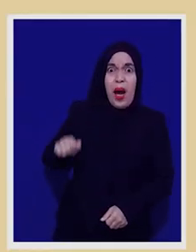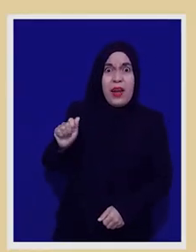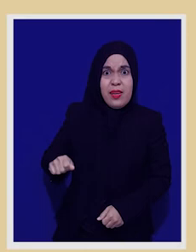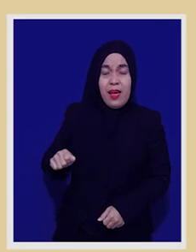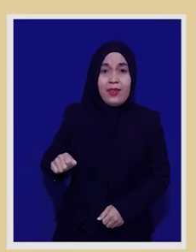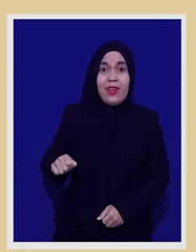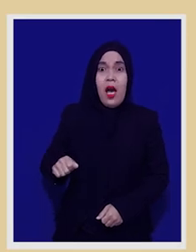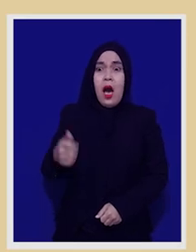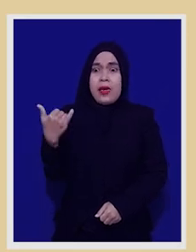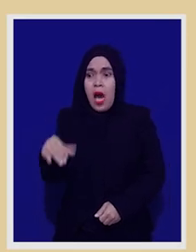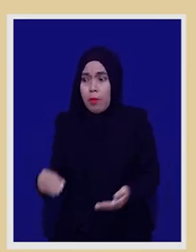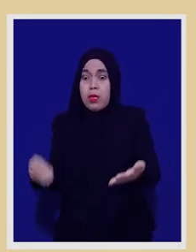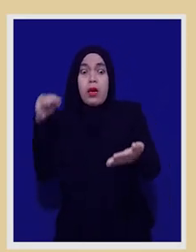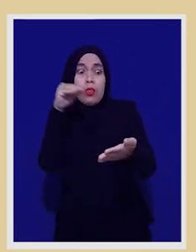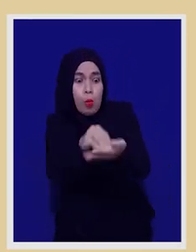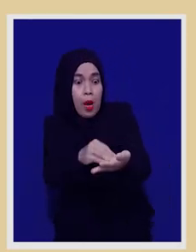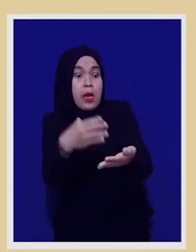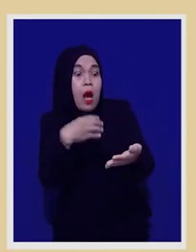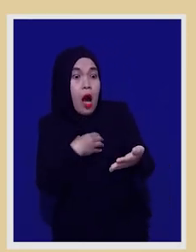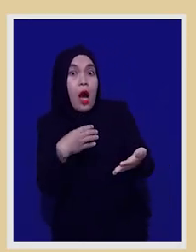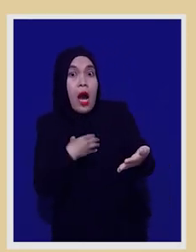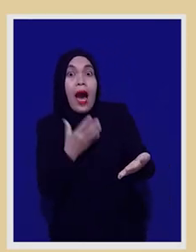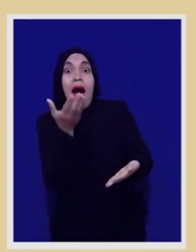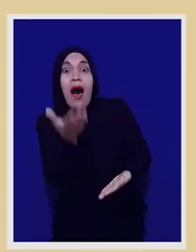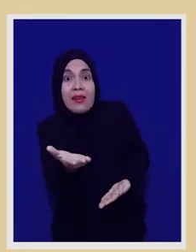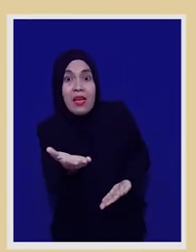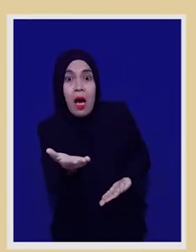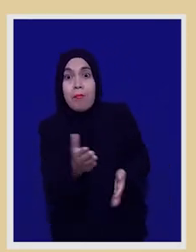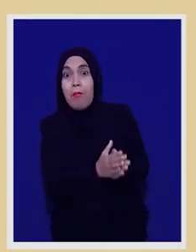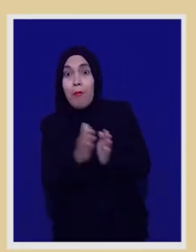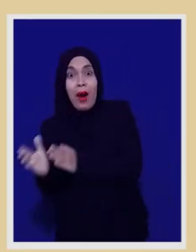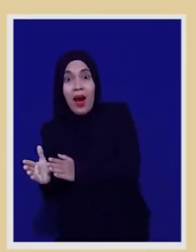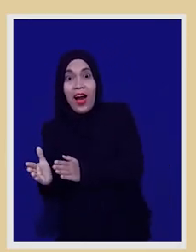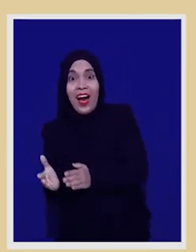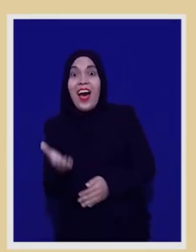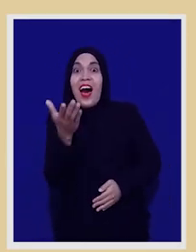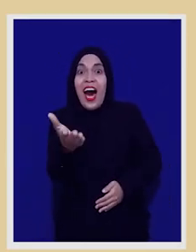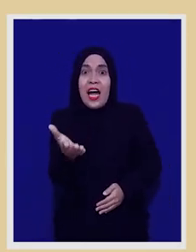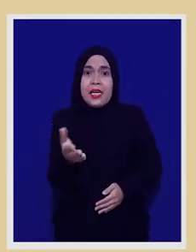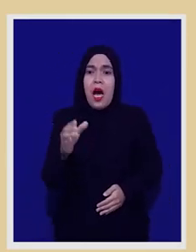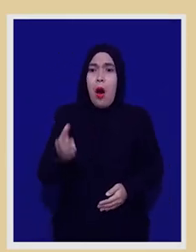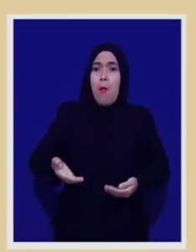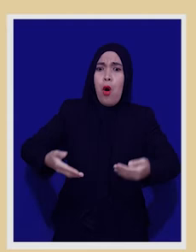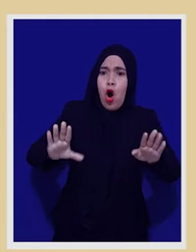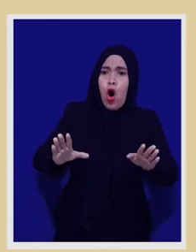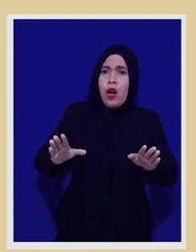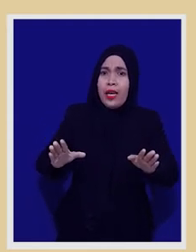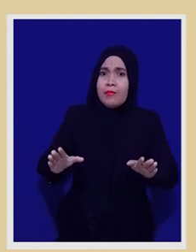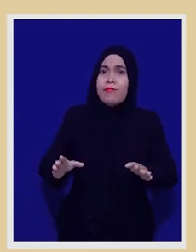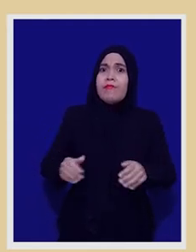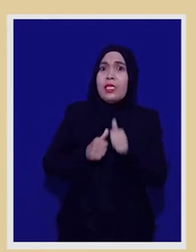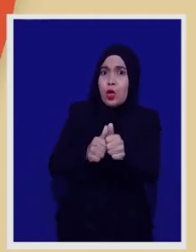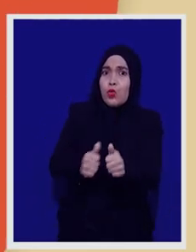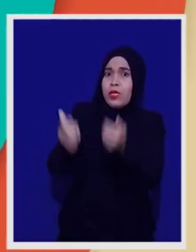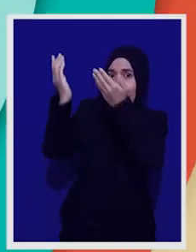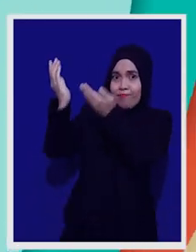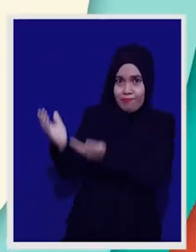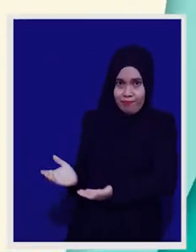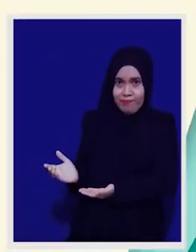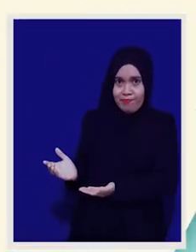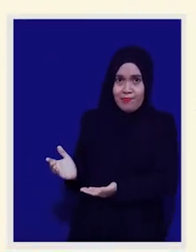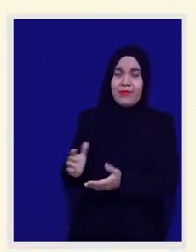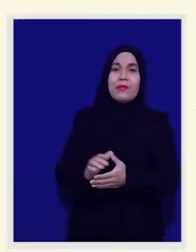pengadilan yang mencantumkan hak-hak Anda, maka Anda dapat melakukan hal-hal diantaranya sebagai